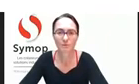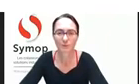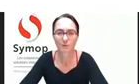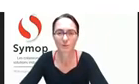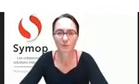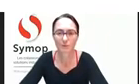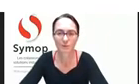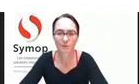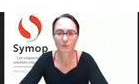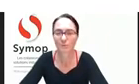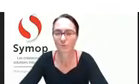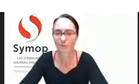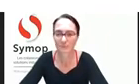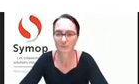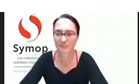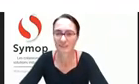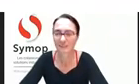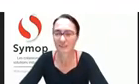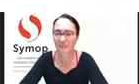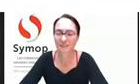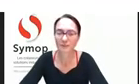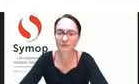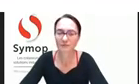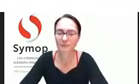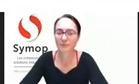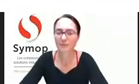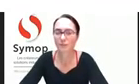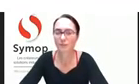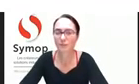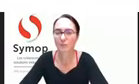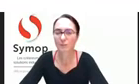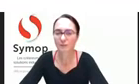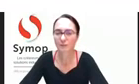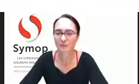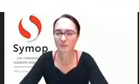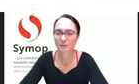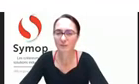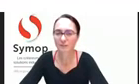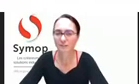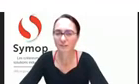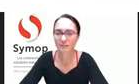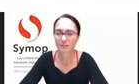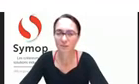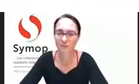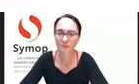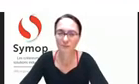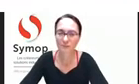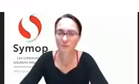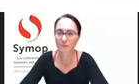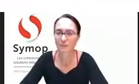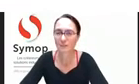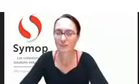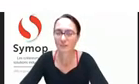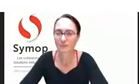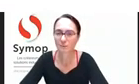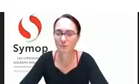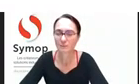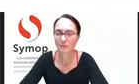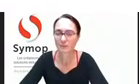maintenance préventive du système de branlement inertiel. Et enfin, nous terminerons la séquence avec Arthur Cohen de la